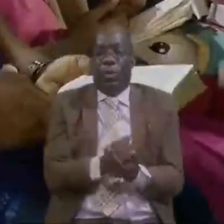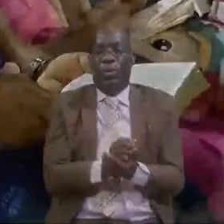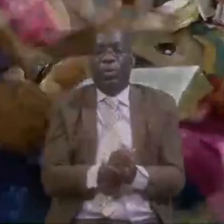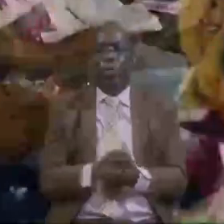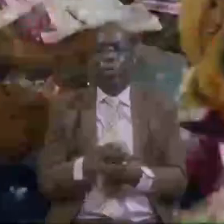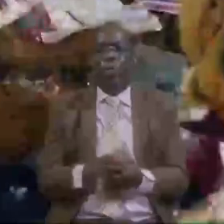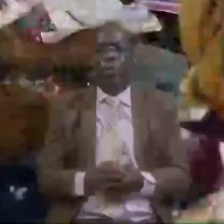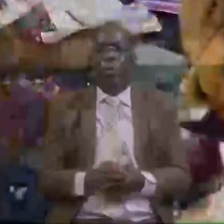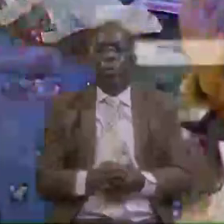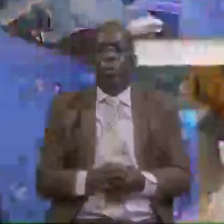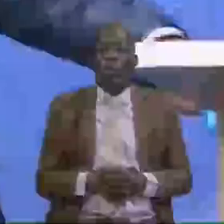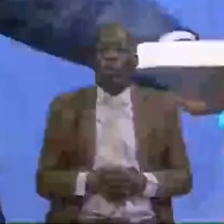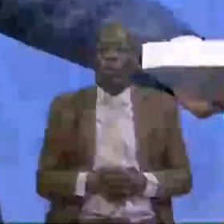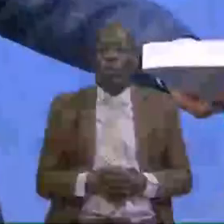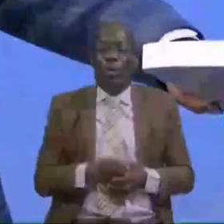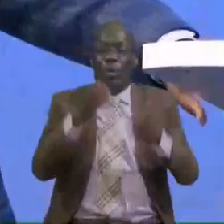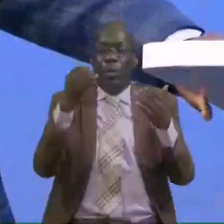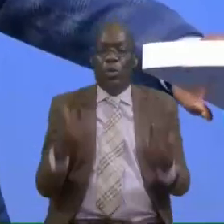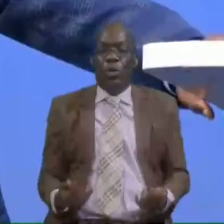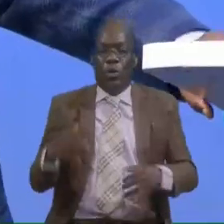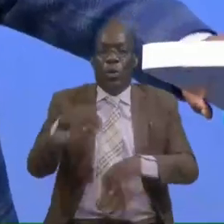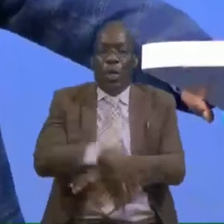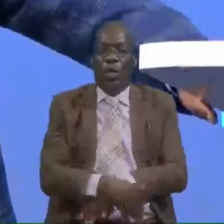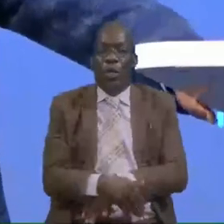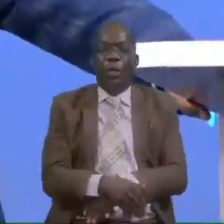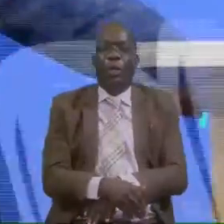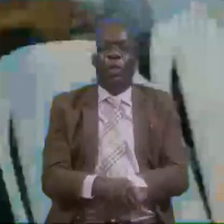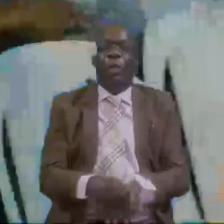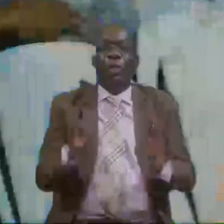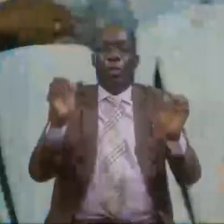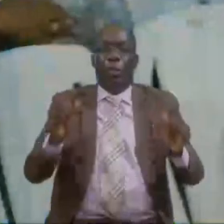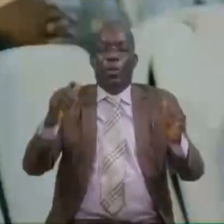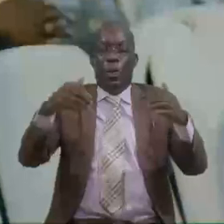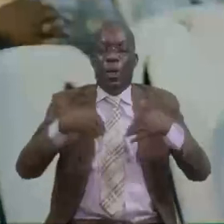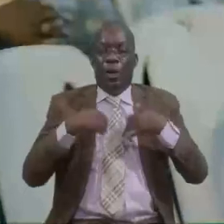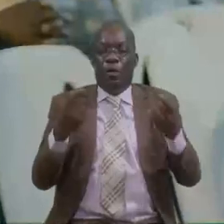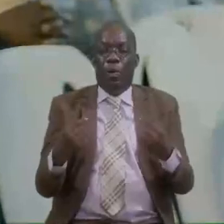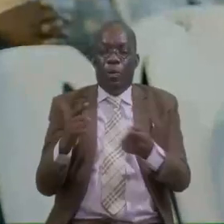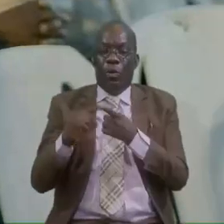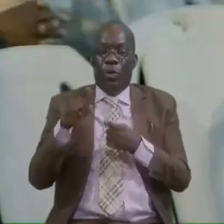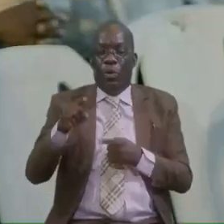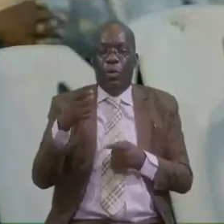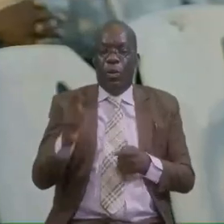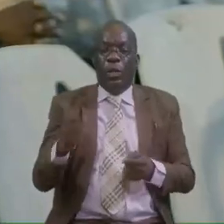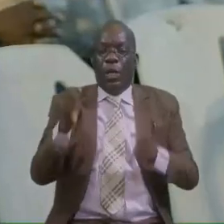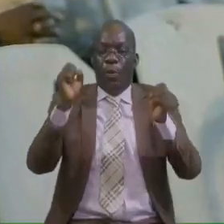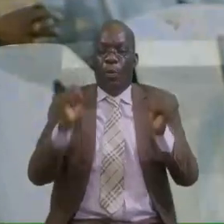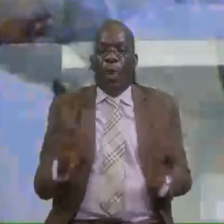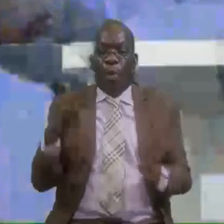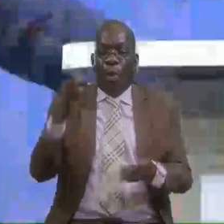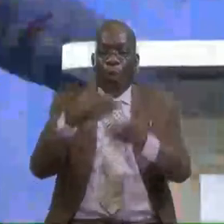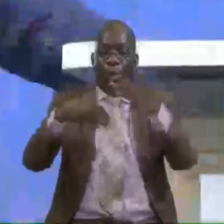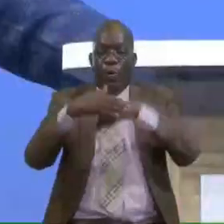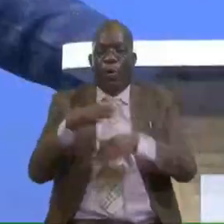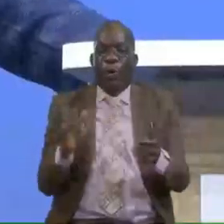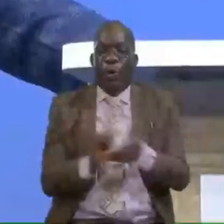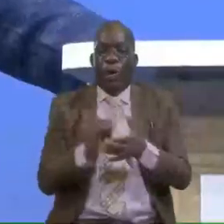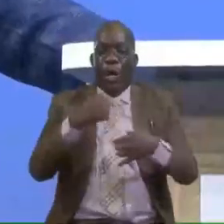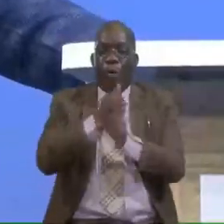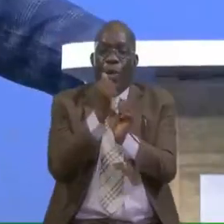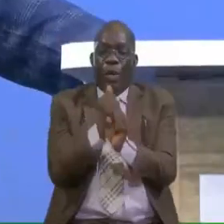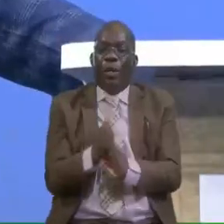Ce soir, les possibilités sont venues pour toi. La puissance du ciel qui